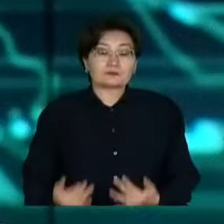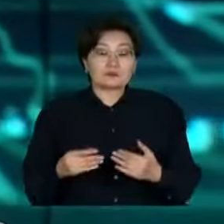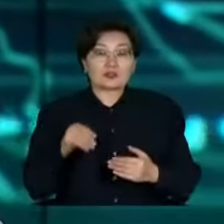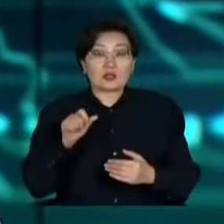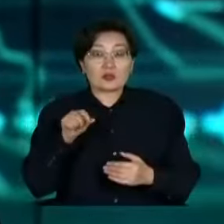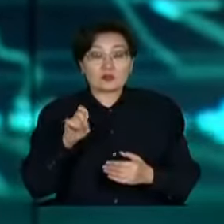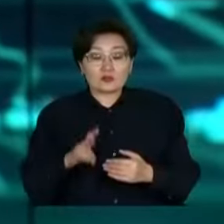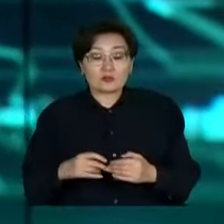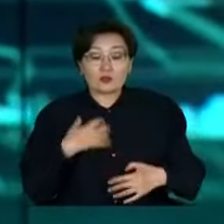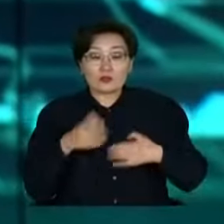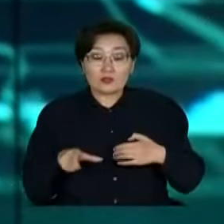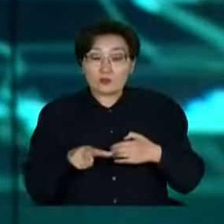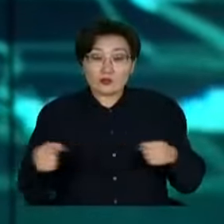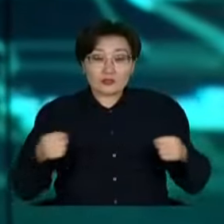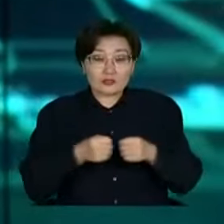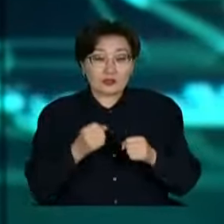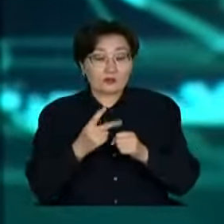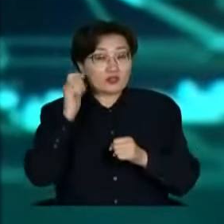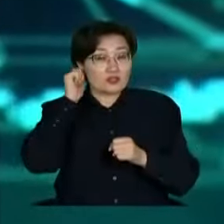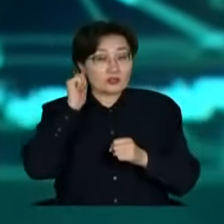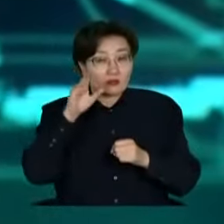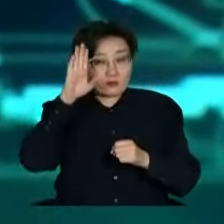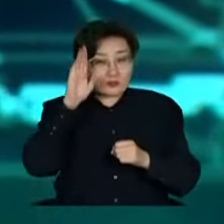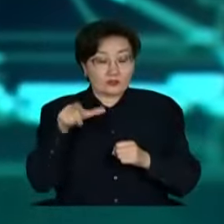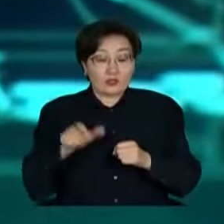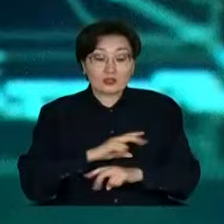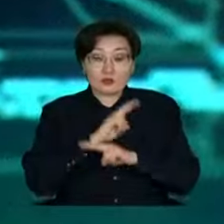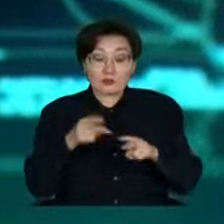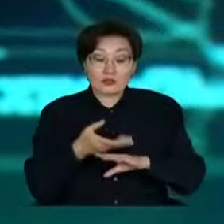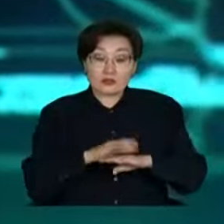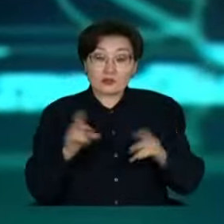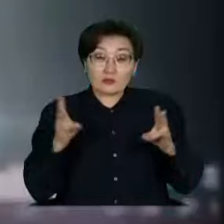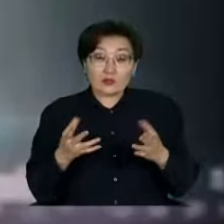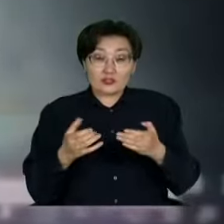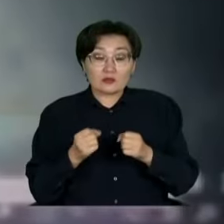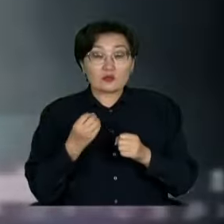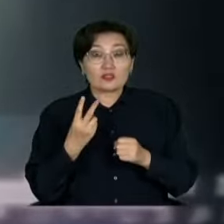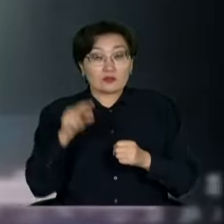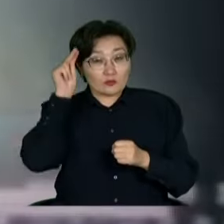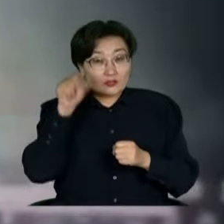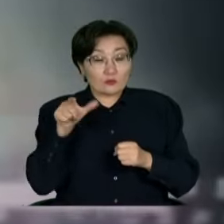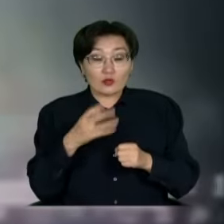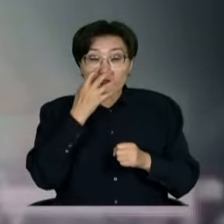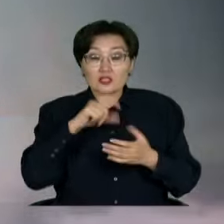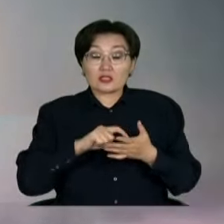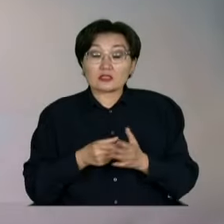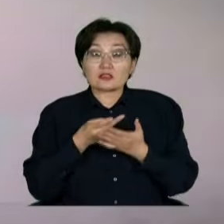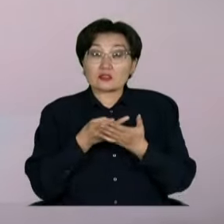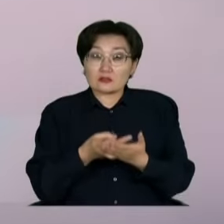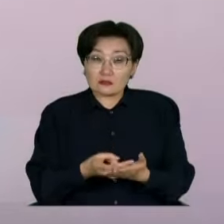Жаңаөзенде жантүршігерлік жол апатынан 13 жастағы жеткіншек мерт болды. Ауыр жарақат алған тағы 2 оқушы жансақтау бөлімінде